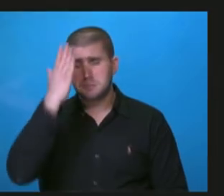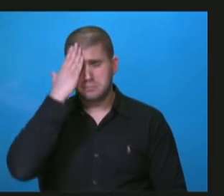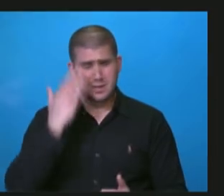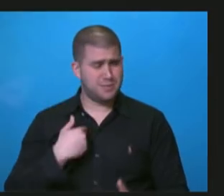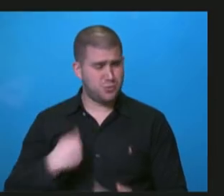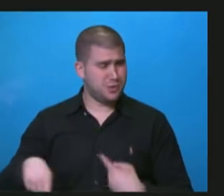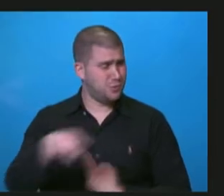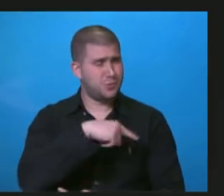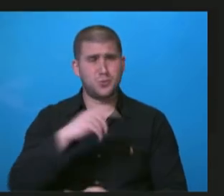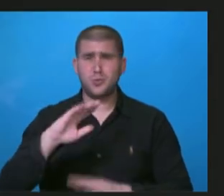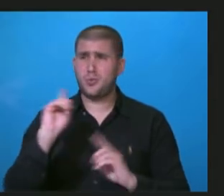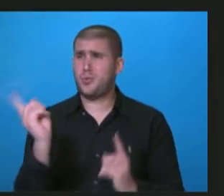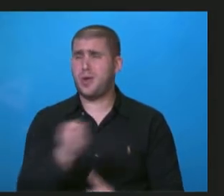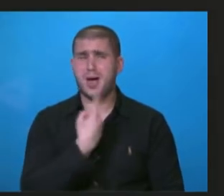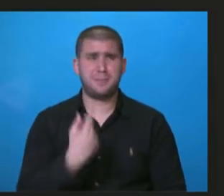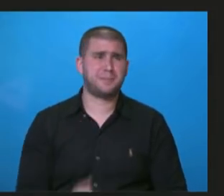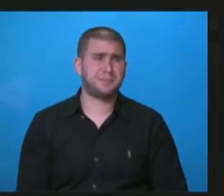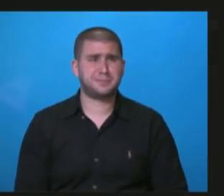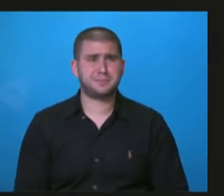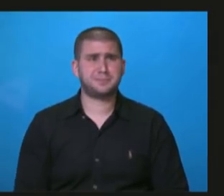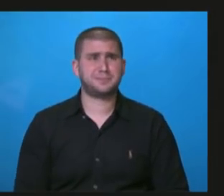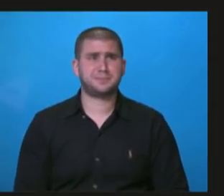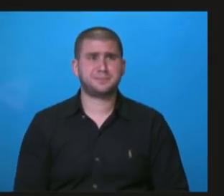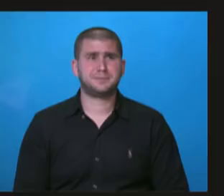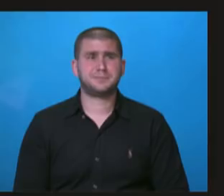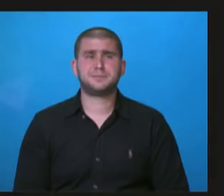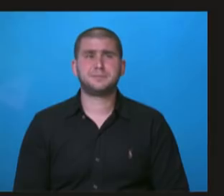Everybody knows me now.